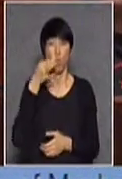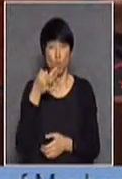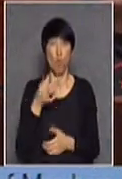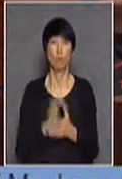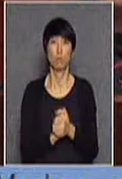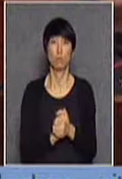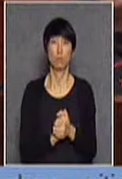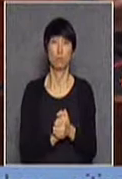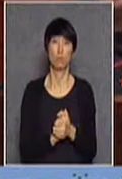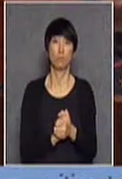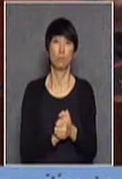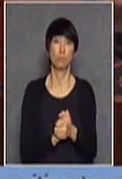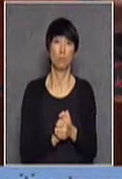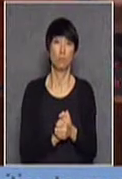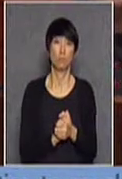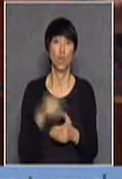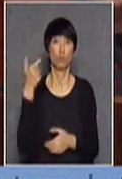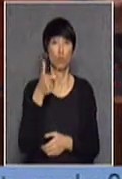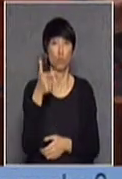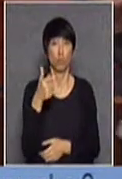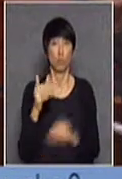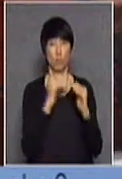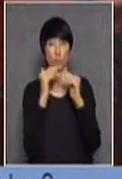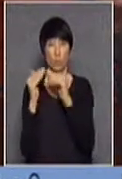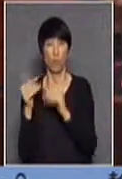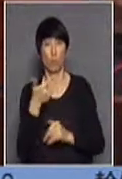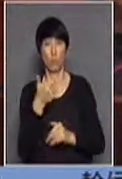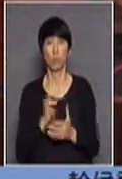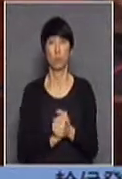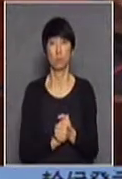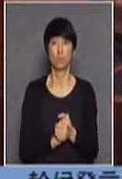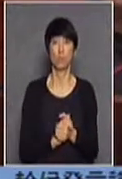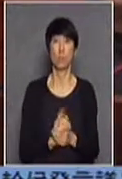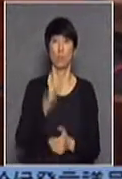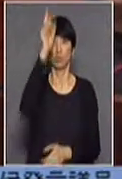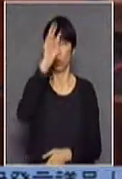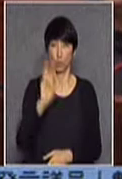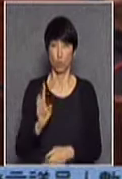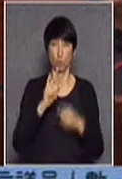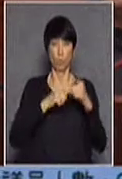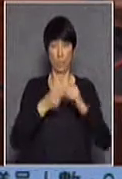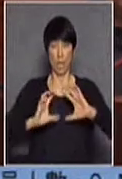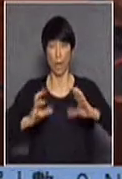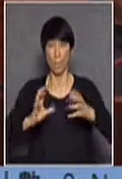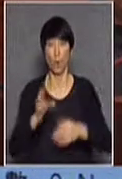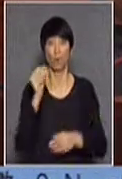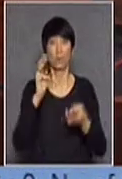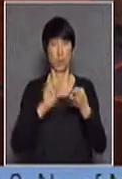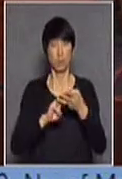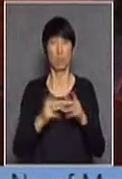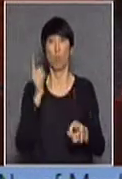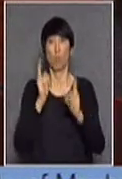一個嘅，我相信元朗好多鄉村都係啦。你去到呢個嘅上水、大埔、沙田，或者去